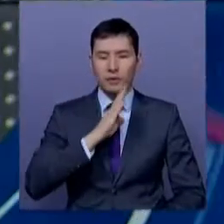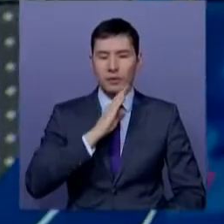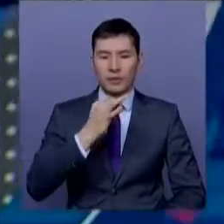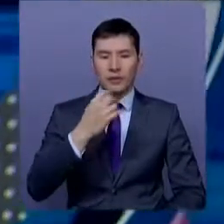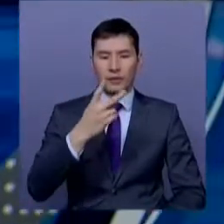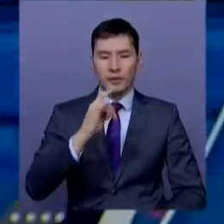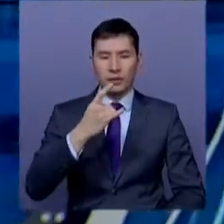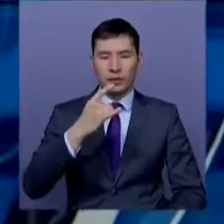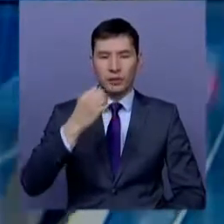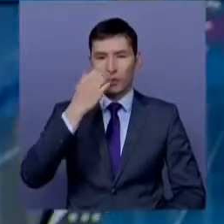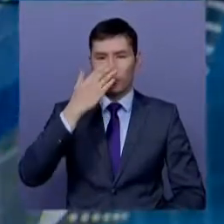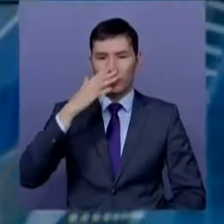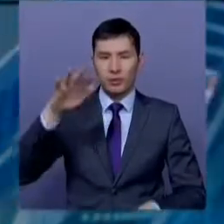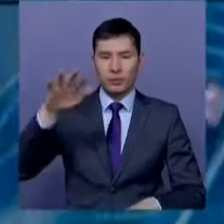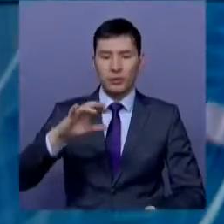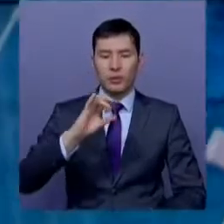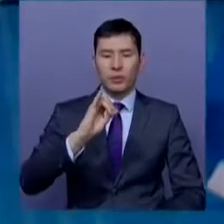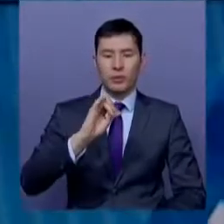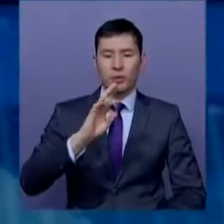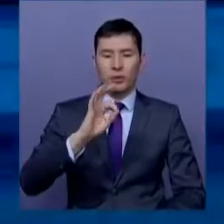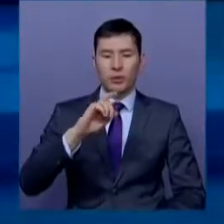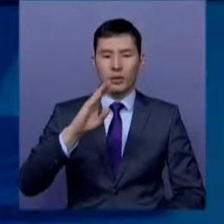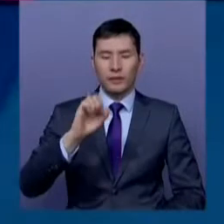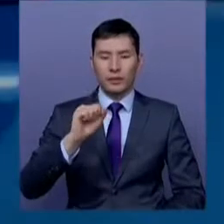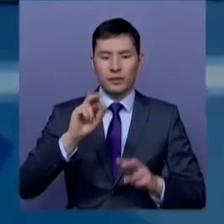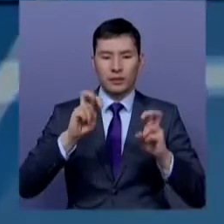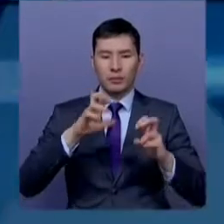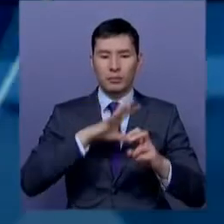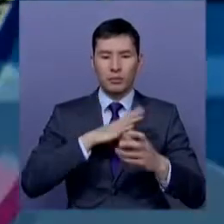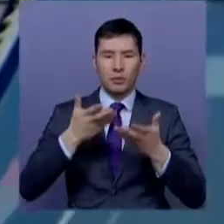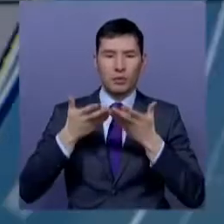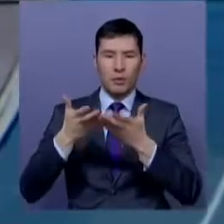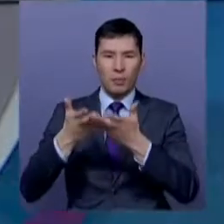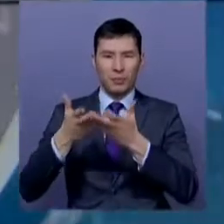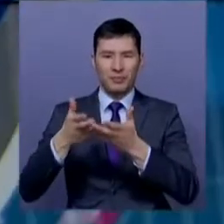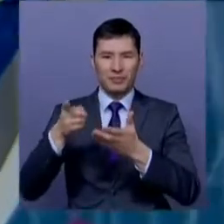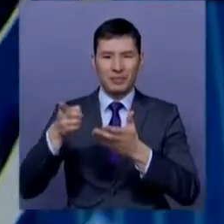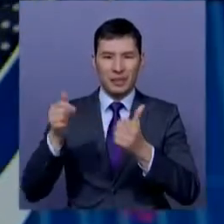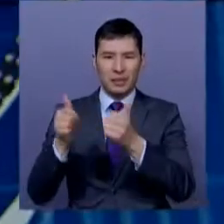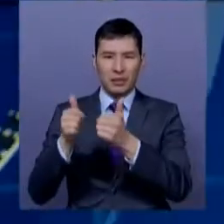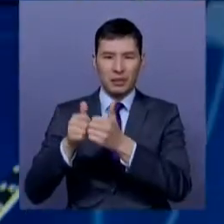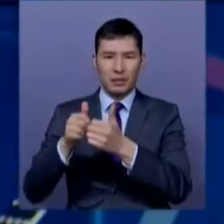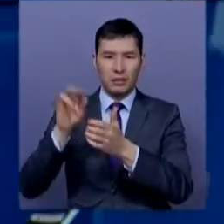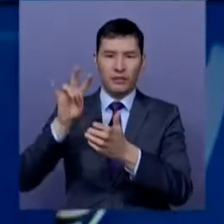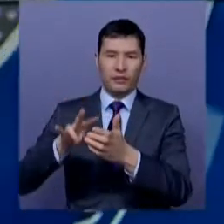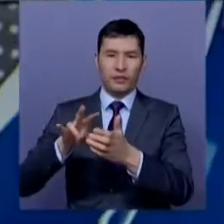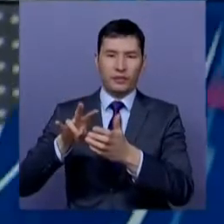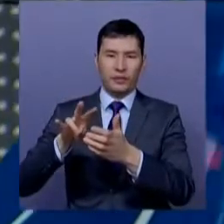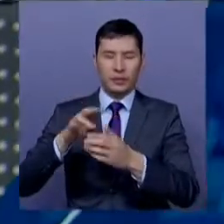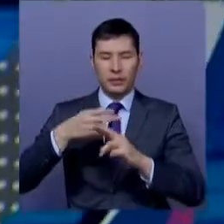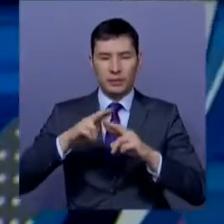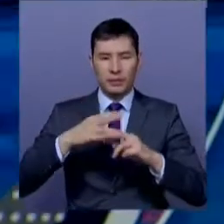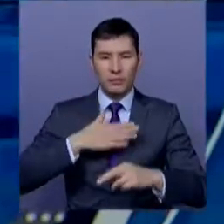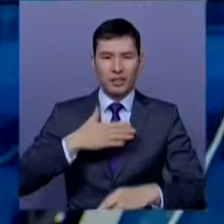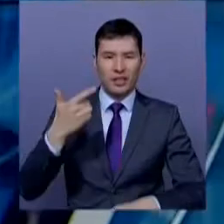Жапонияның Йокогама портында тұрып қалған Diamond Princess лайнерінде қалып отыр. Бұл туралы сыртқы істер министрлігінің ресми өкілі Айбек